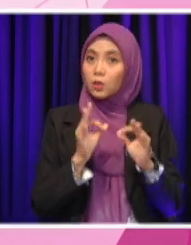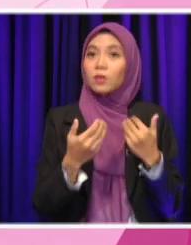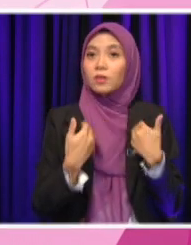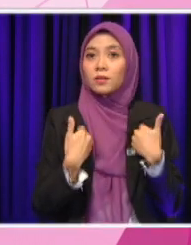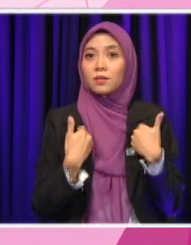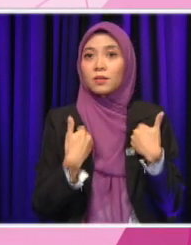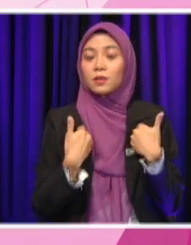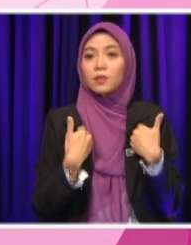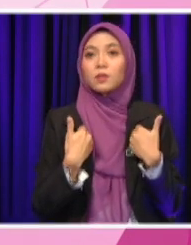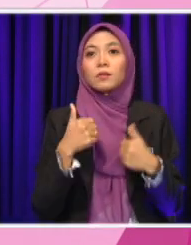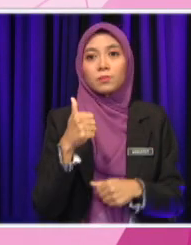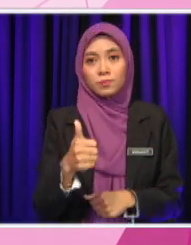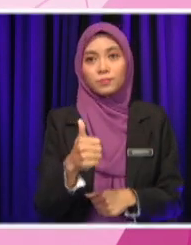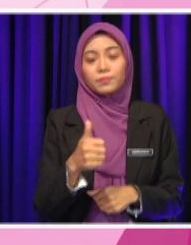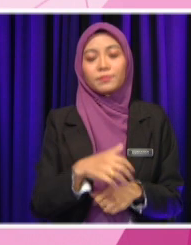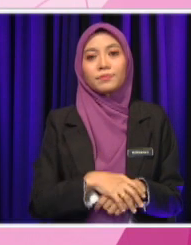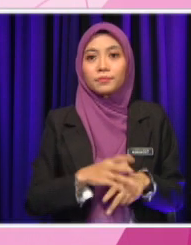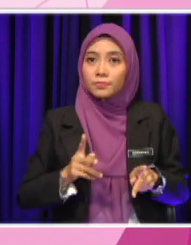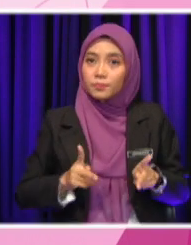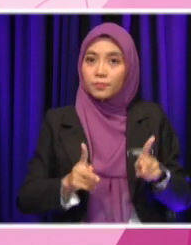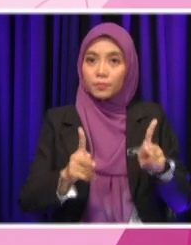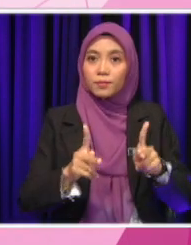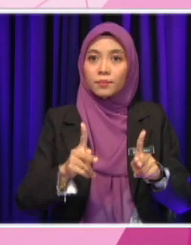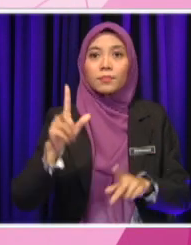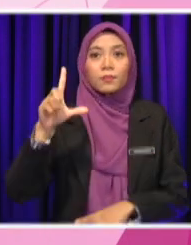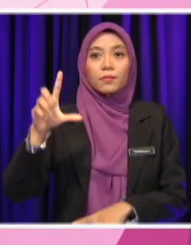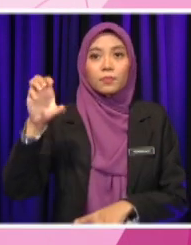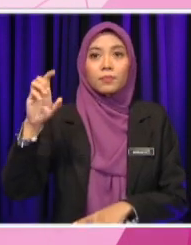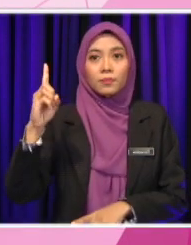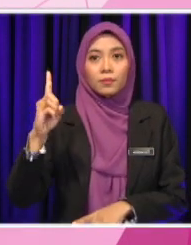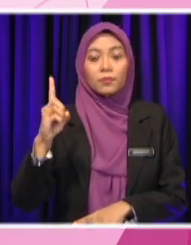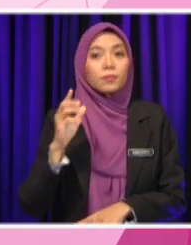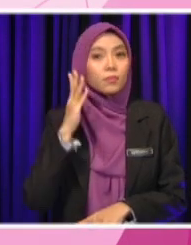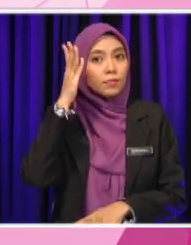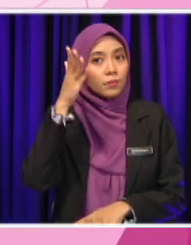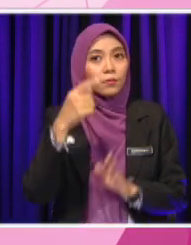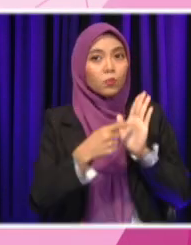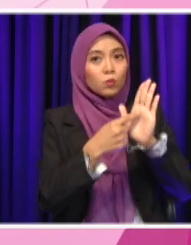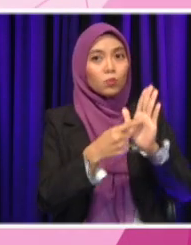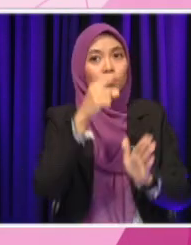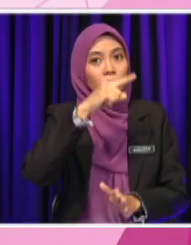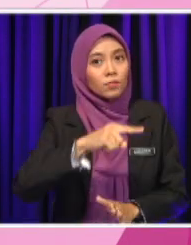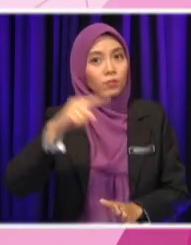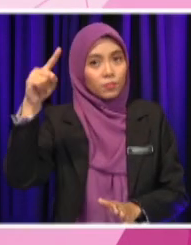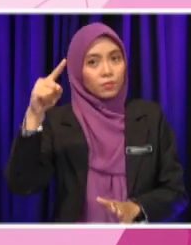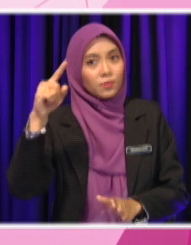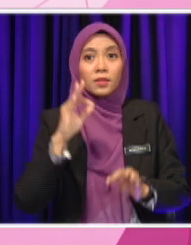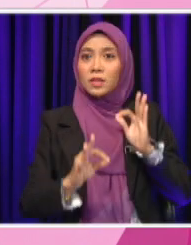masalah. Papan LED akan tunjuk ikon right. Masalahnya kalau tiada. Kalau